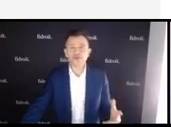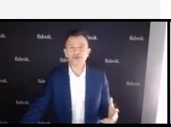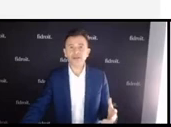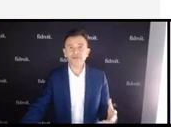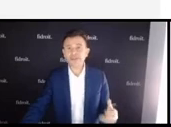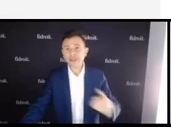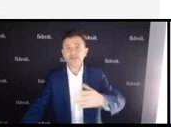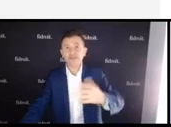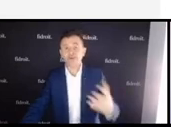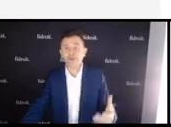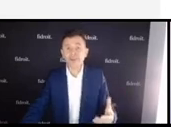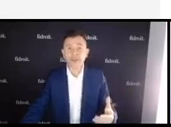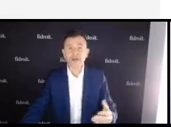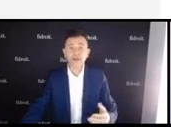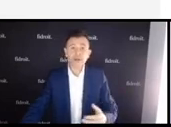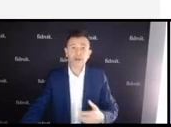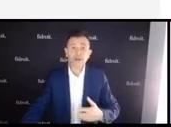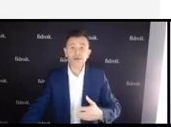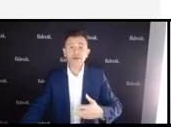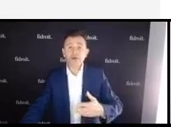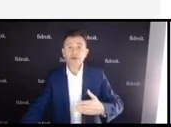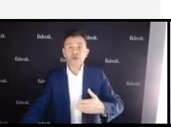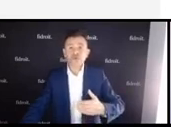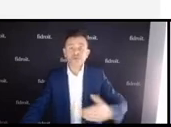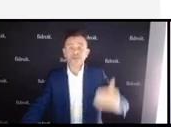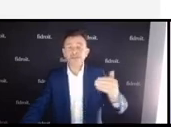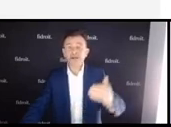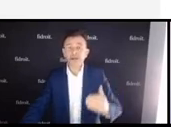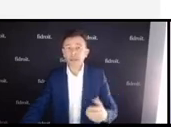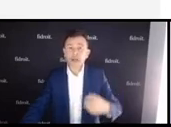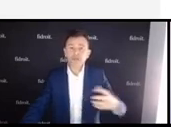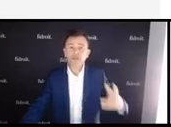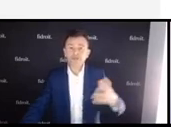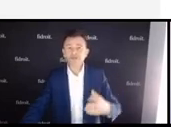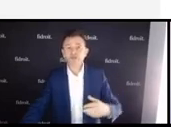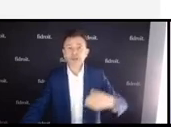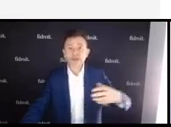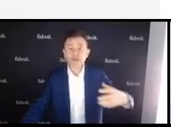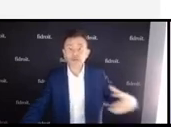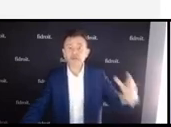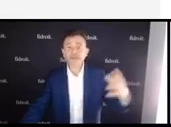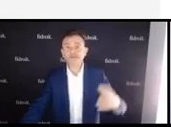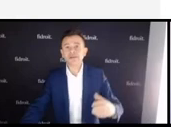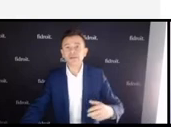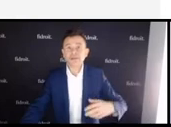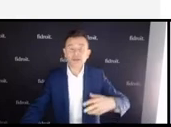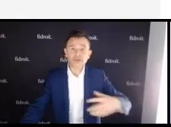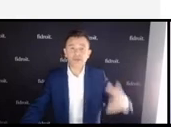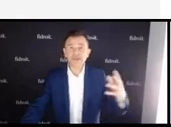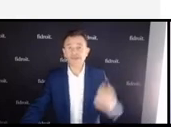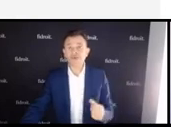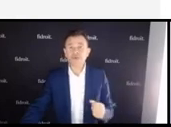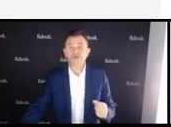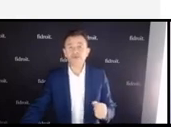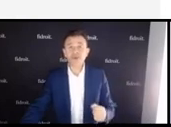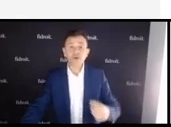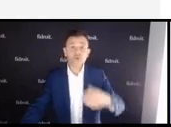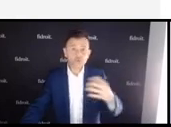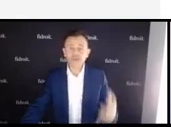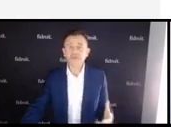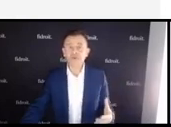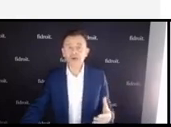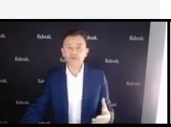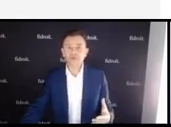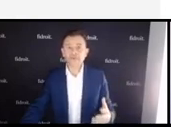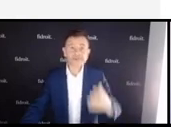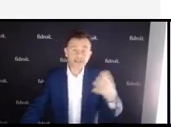assumer votre train de vie et avec le reliquat, eh bien, souscrire à l'ouverture d'un compte-titre, d'un contrat d'assurance vie ou